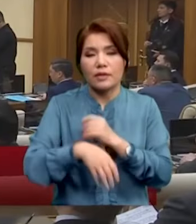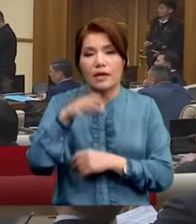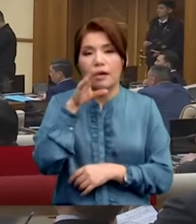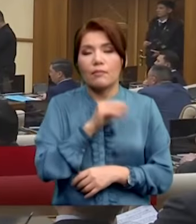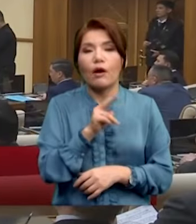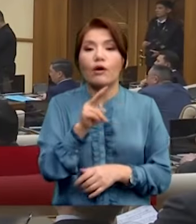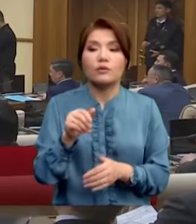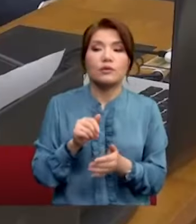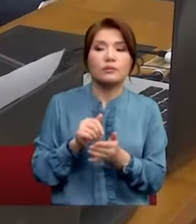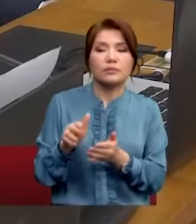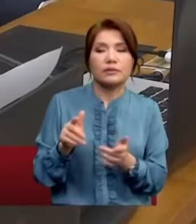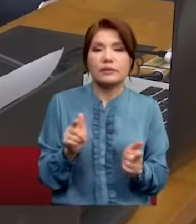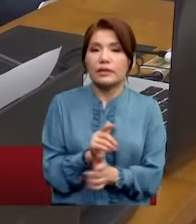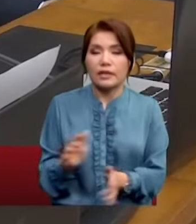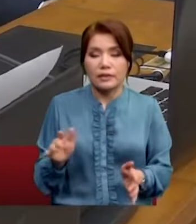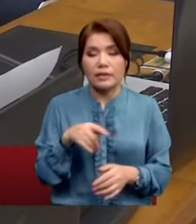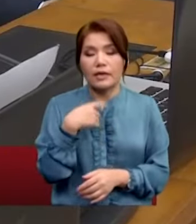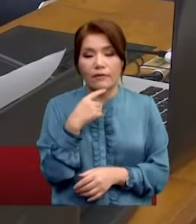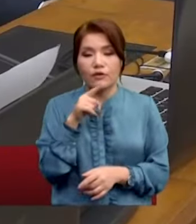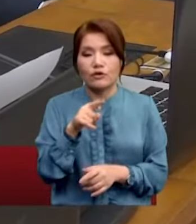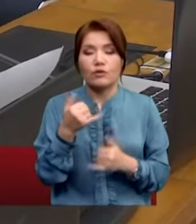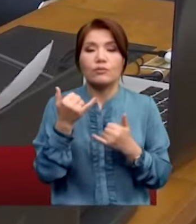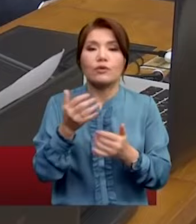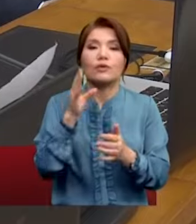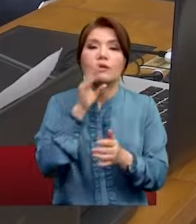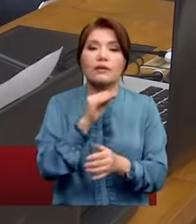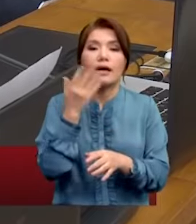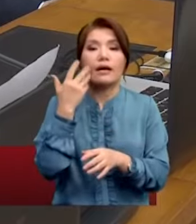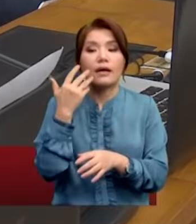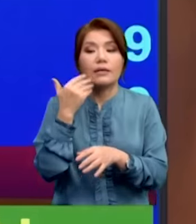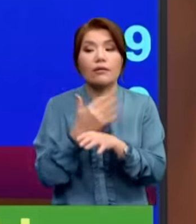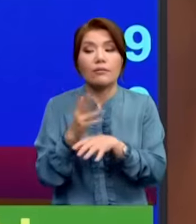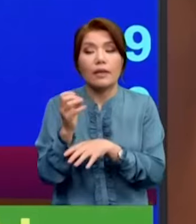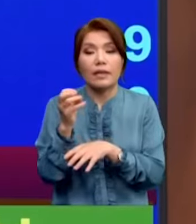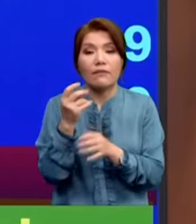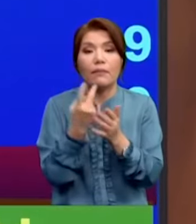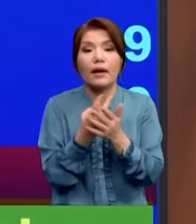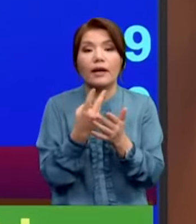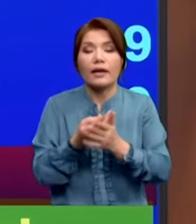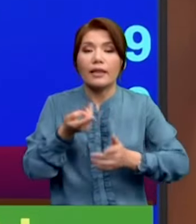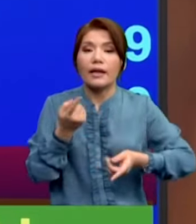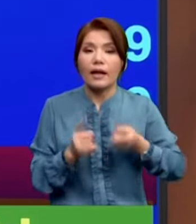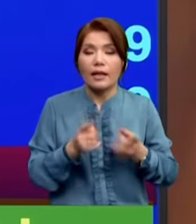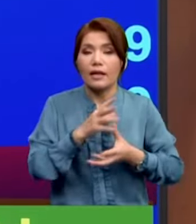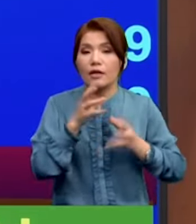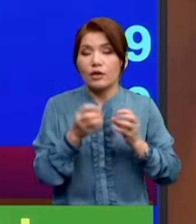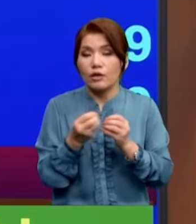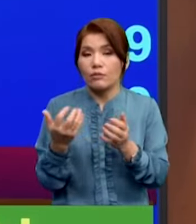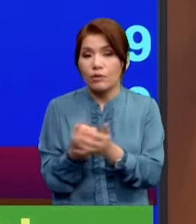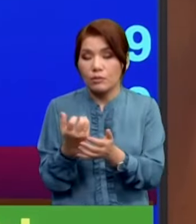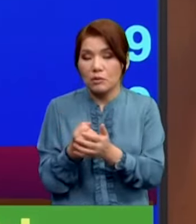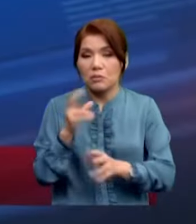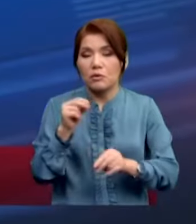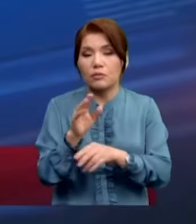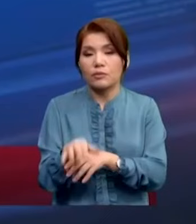голоса воздержался? Мажилисмены сказали, что дадут свой голос тогда, когда Бектенов покажет реальные результаты, а не пустые